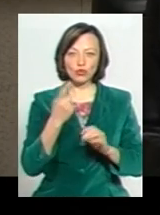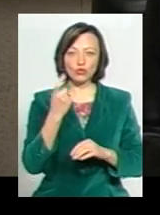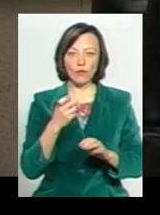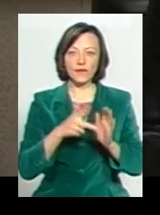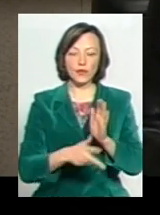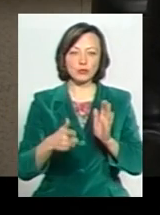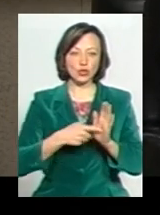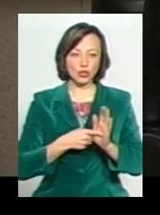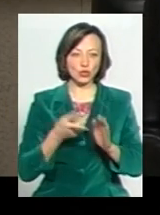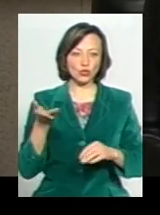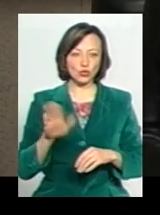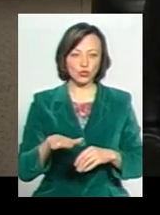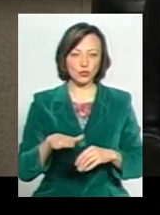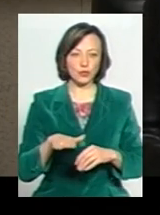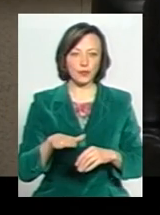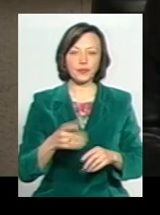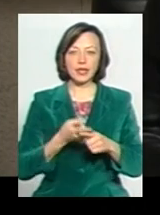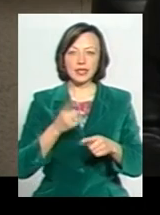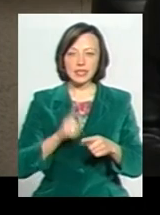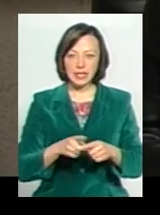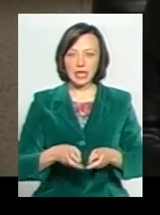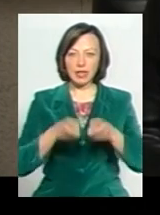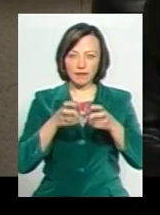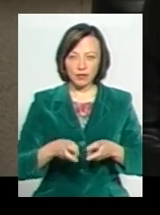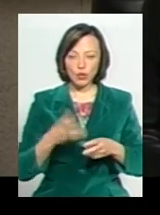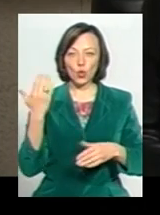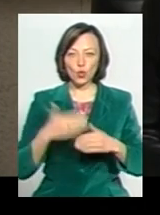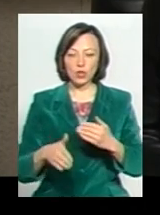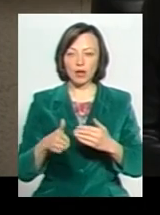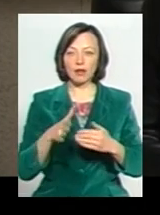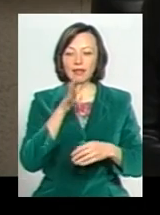1186. З цих ліфтів відпрацювали